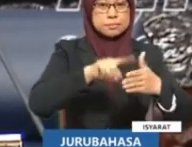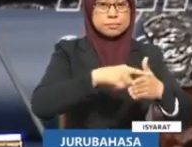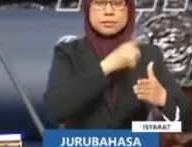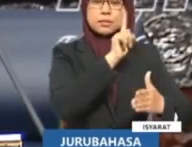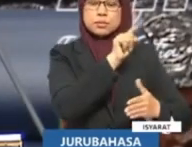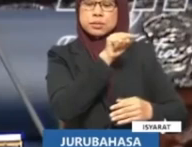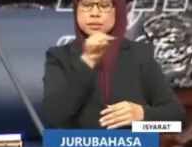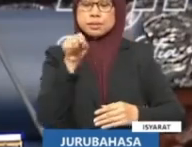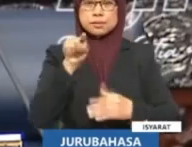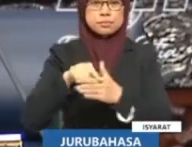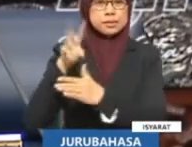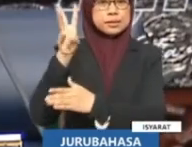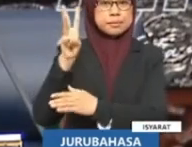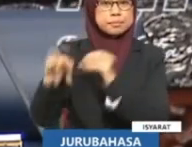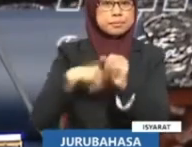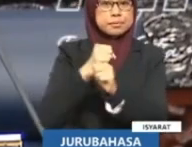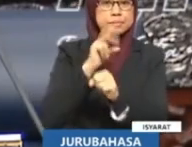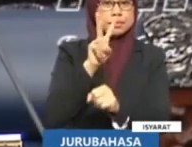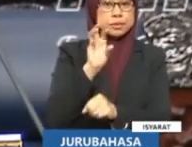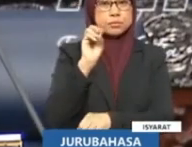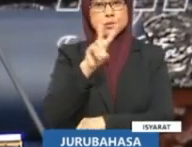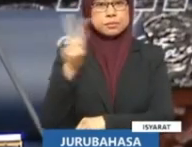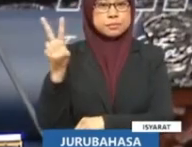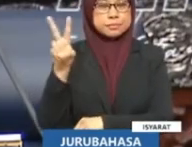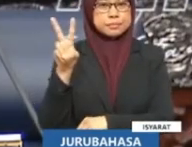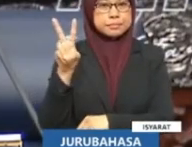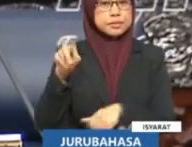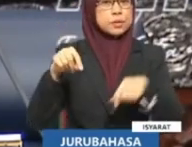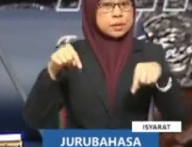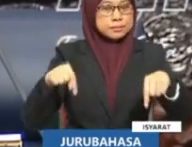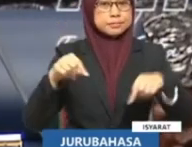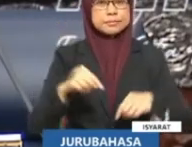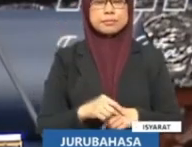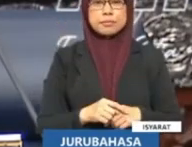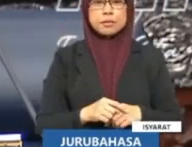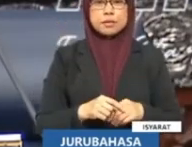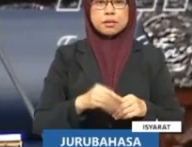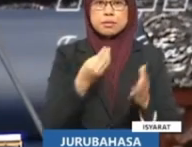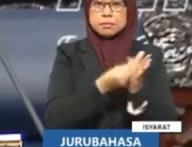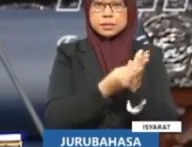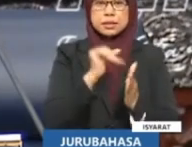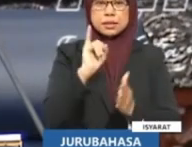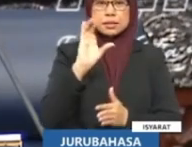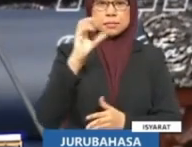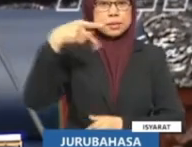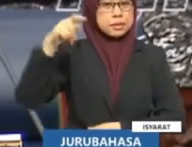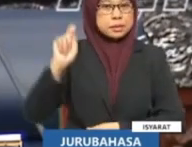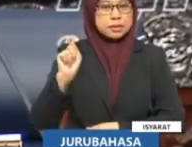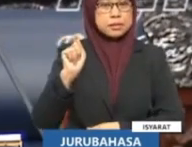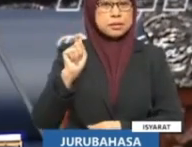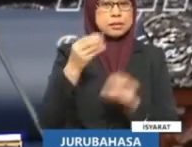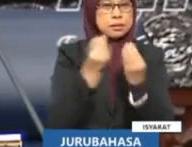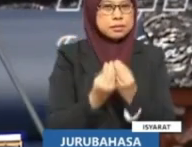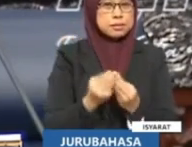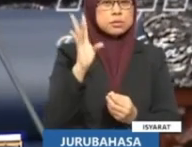Zainuri sehingga Jun Tahun 2022 di kos ICC PT adalah berjumlah